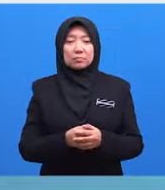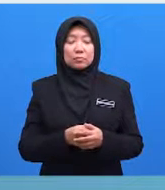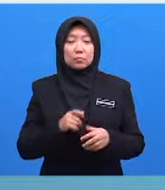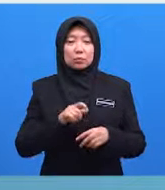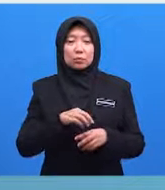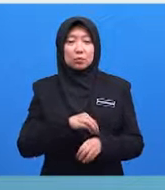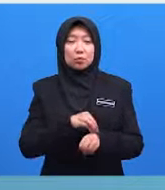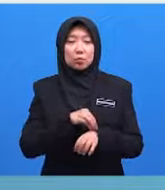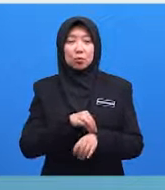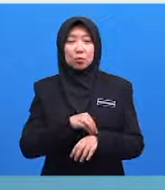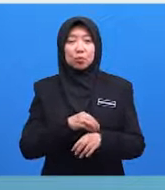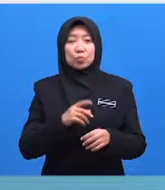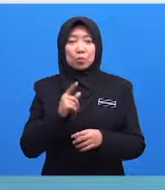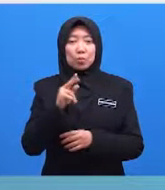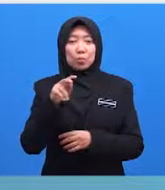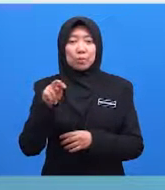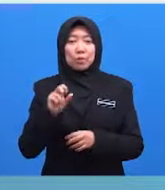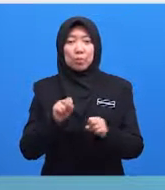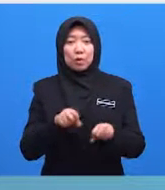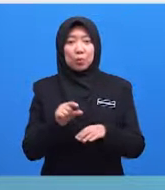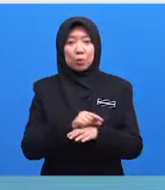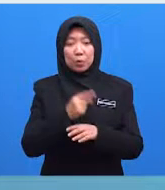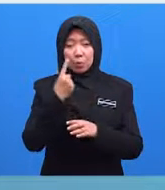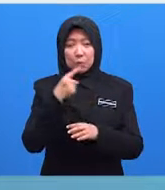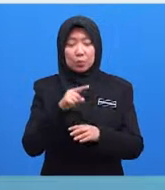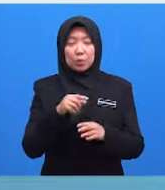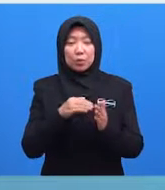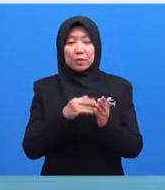kupang boleh digunakan bagi resepi ini.